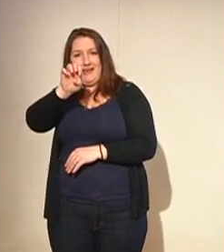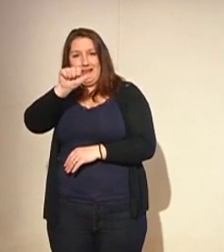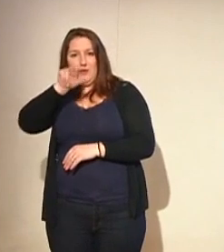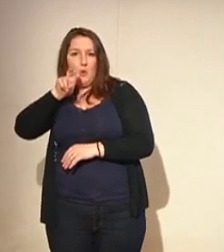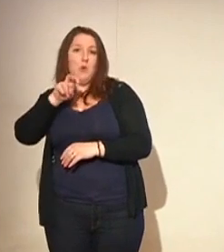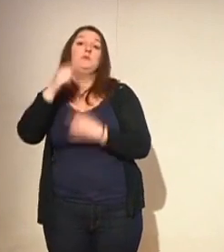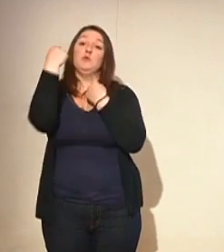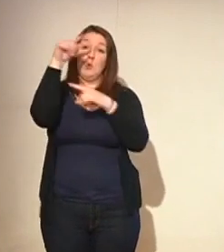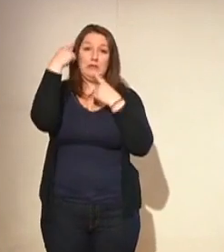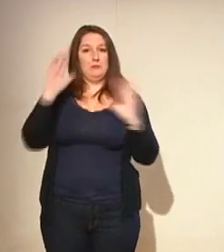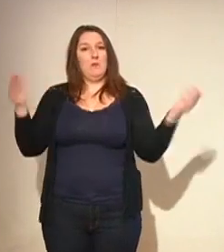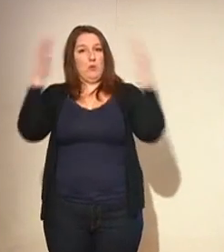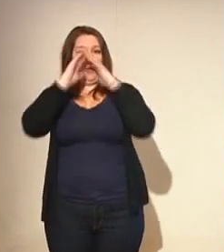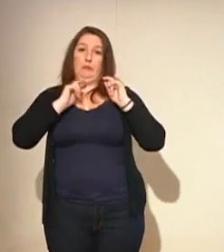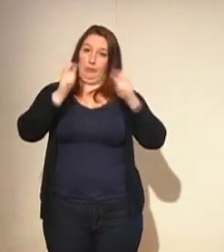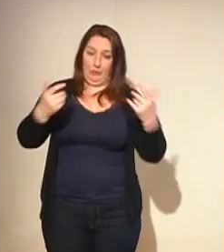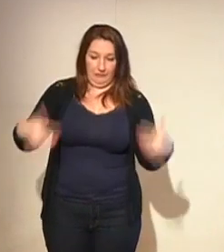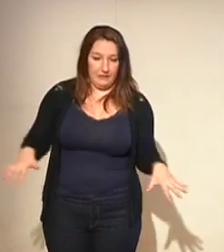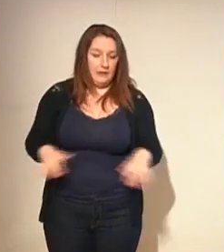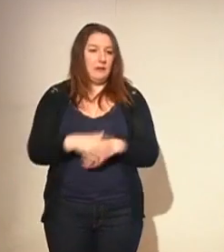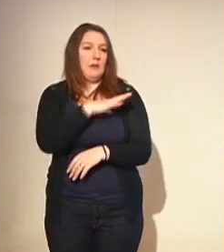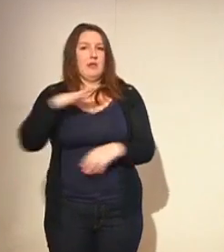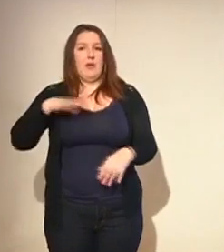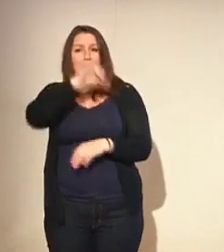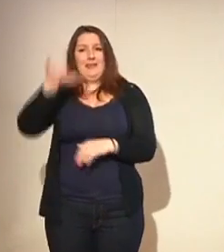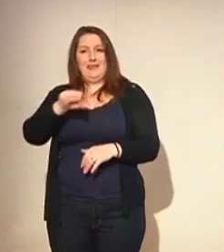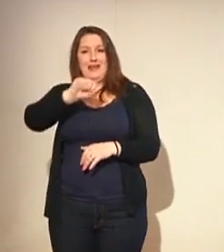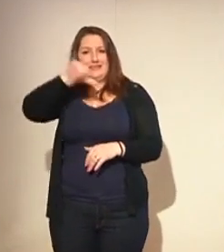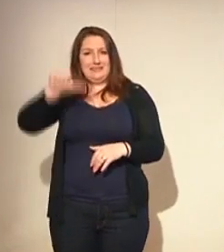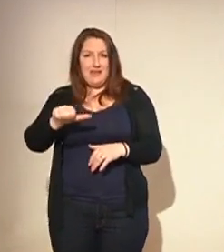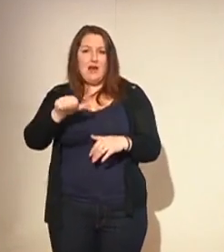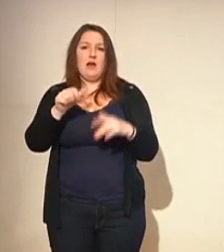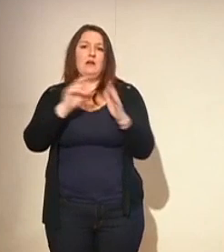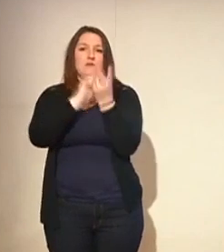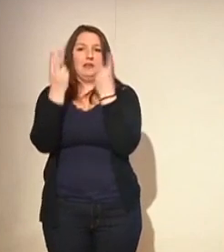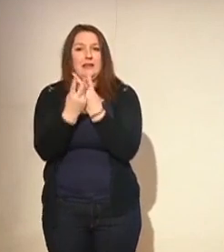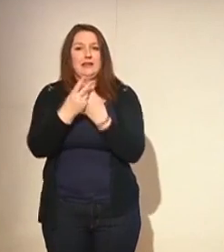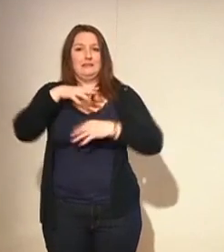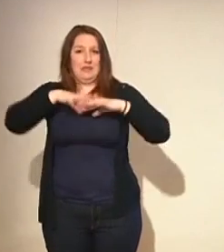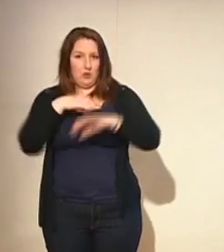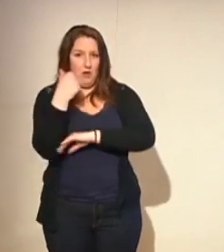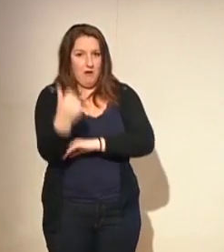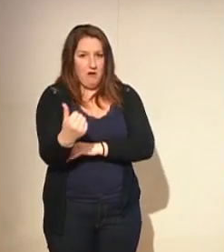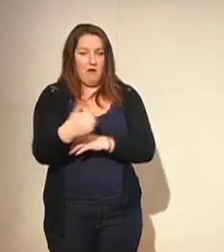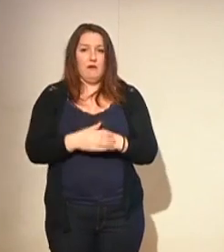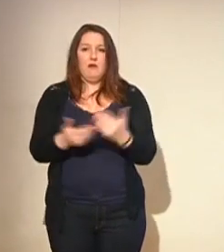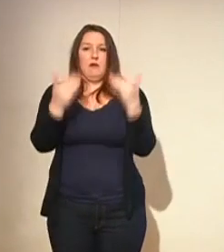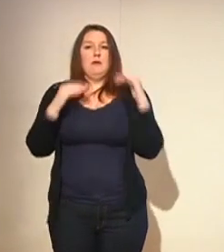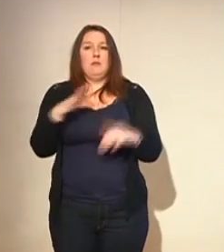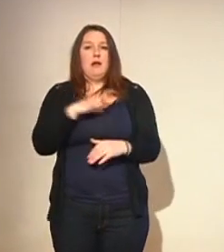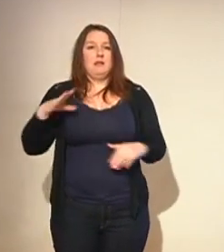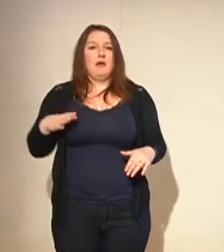Sonia Yassia donc je l'ai également indiqué conseillère municipal délégué au secteur 1 anneesophie